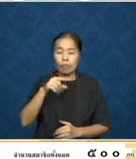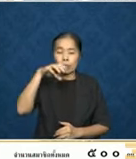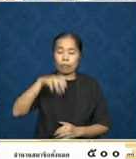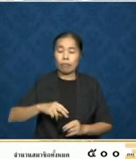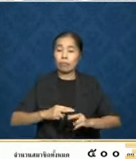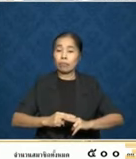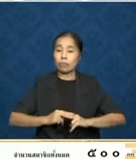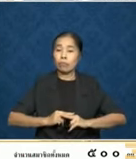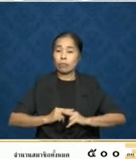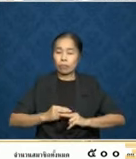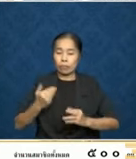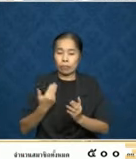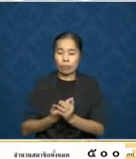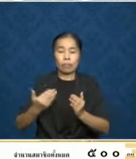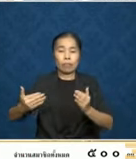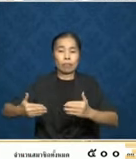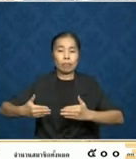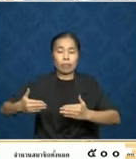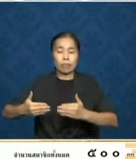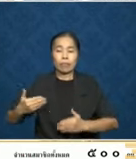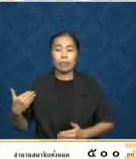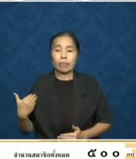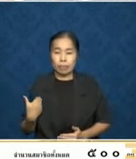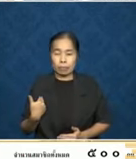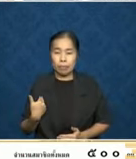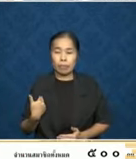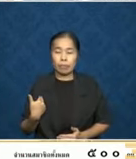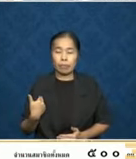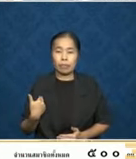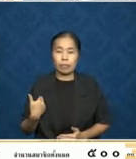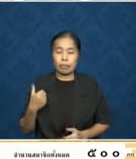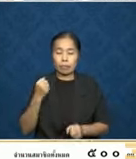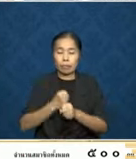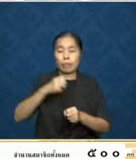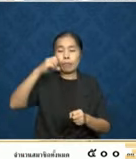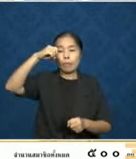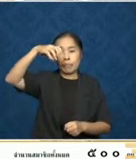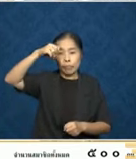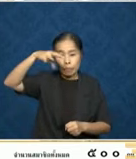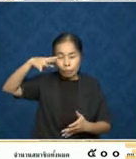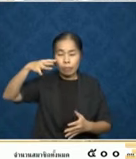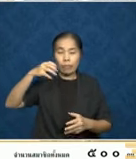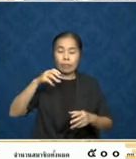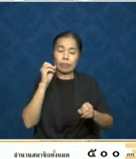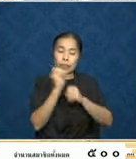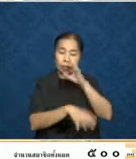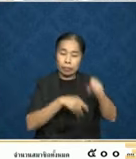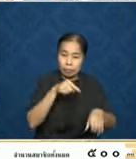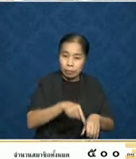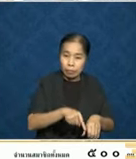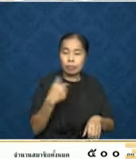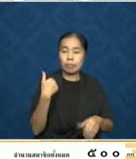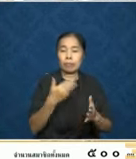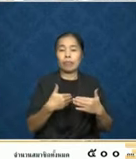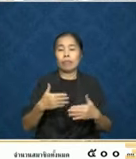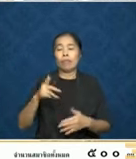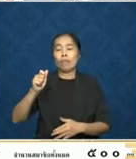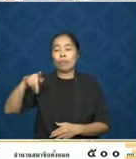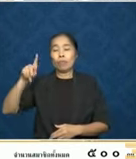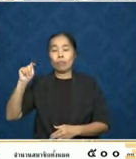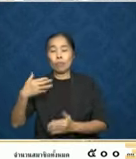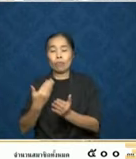ยก็จะมีรายได้จากการเรียกว่าไฟฟ้าแล้วก็การจัดการขยะนะครับแล้วก็ได้จากท้องถิ่นน